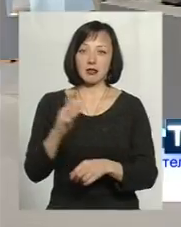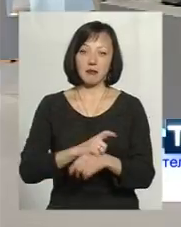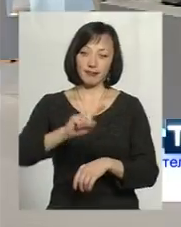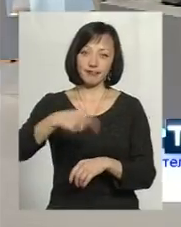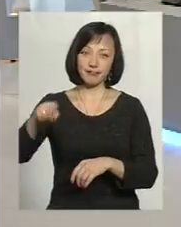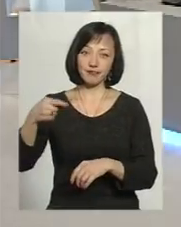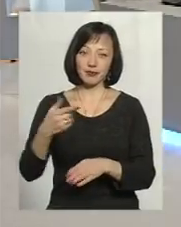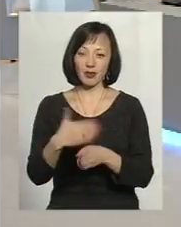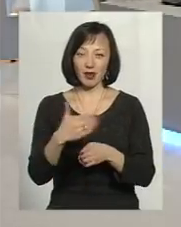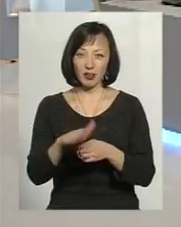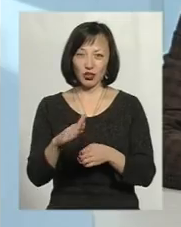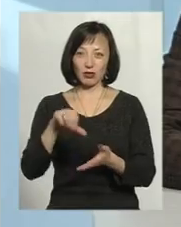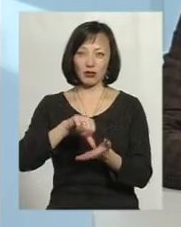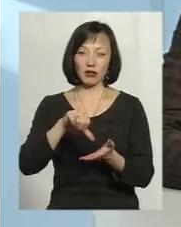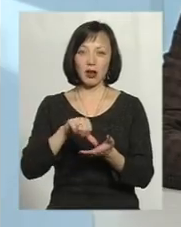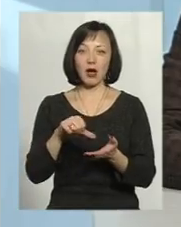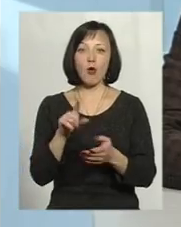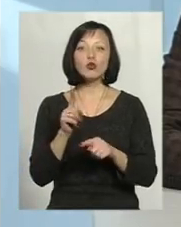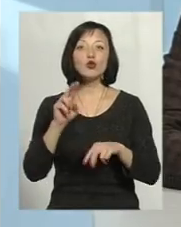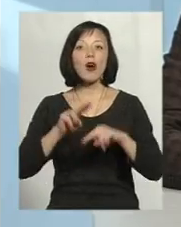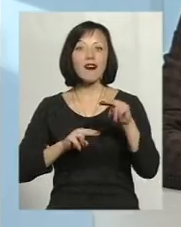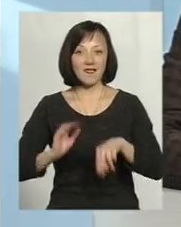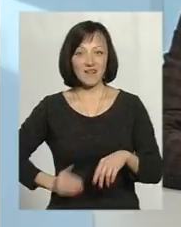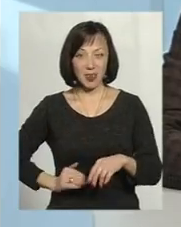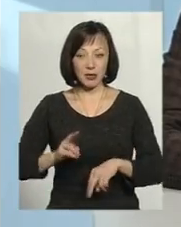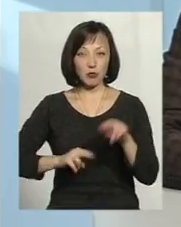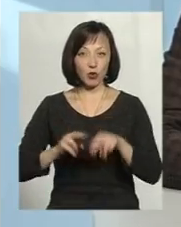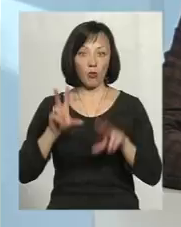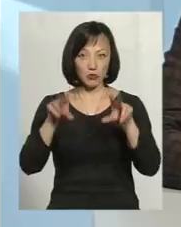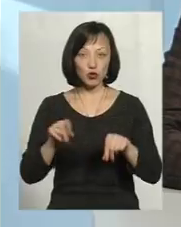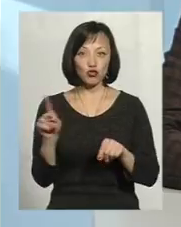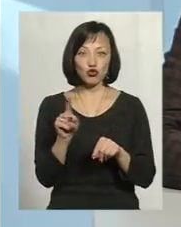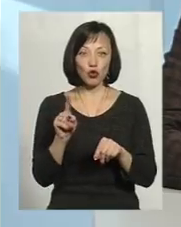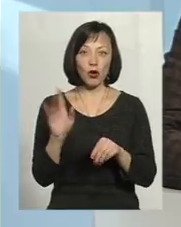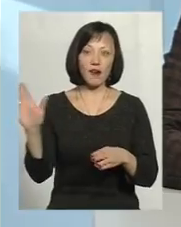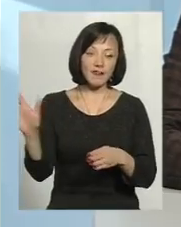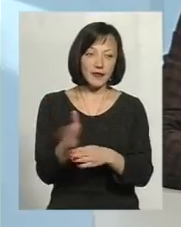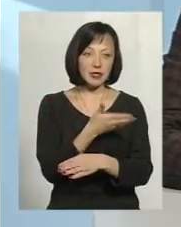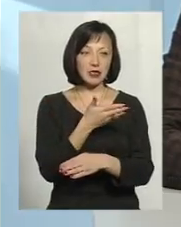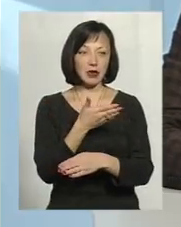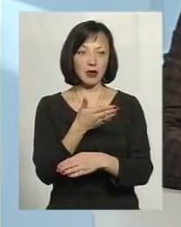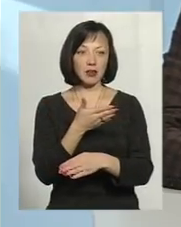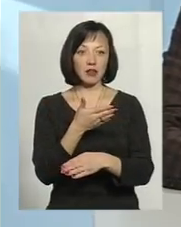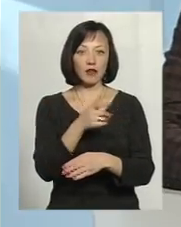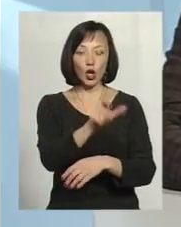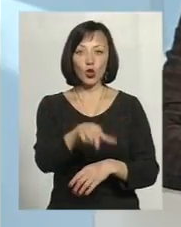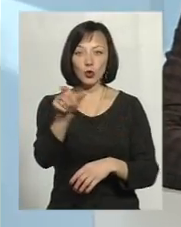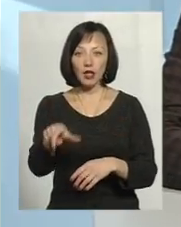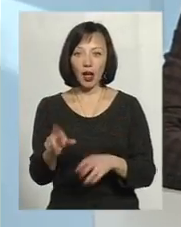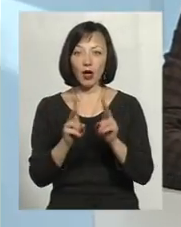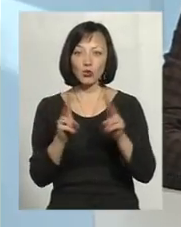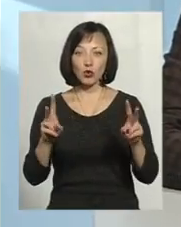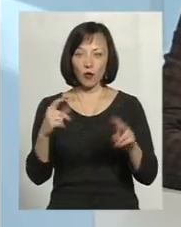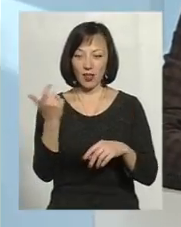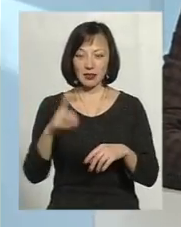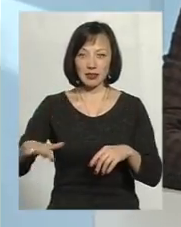стягуємо пайову, тому що забудовник посилався на те, що він відселяв частину людей, які там, власне, були